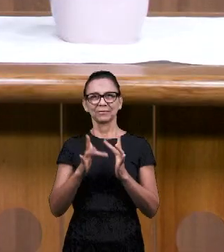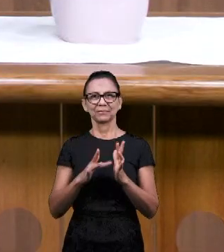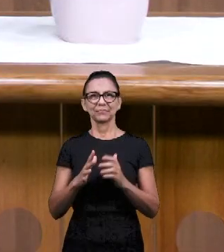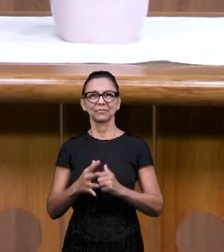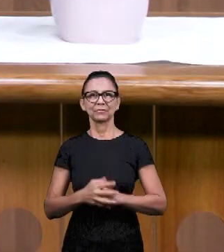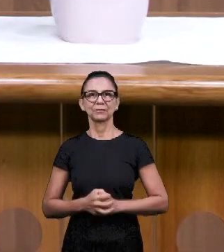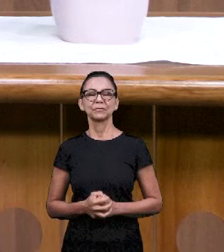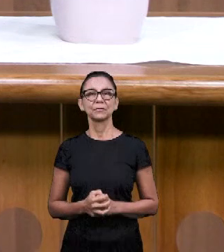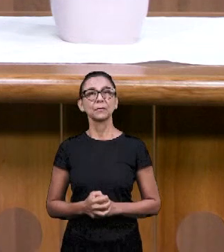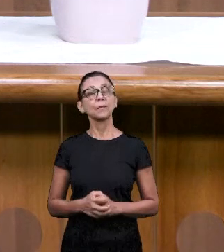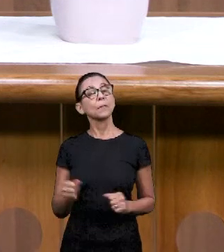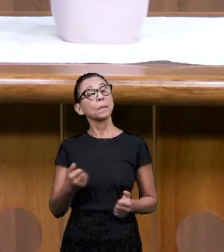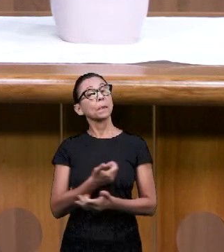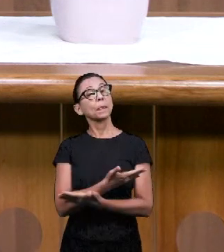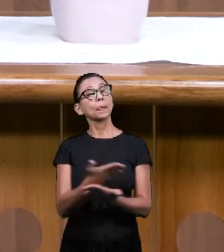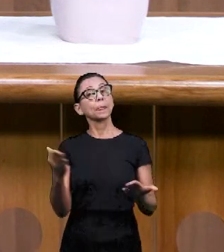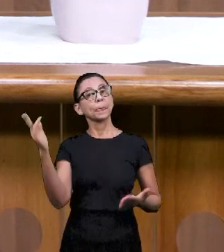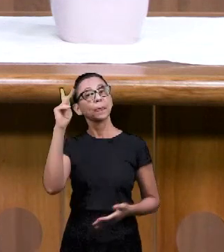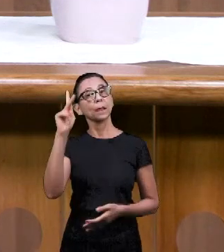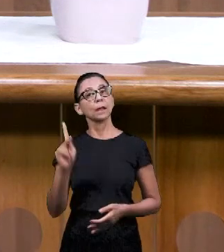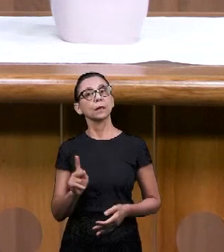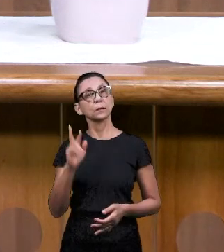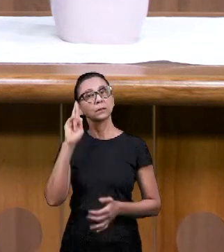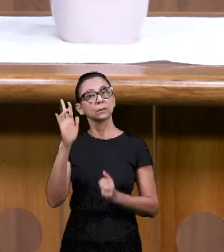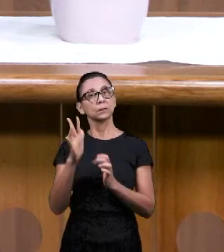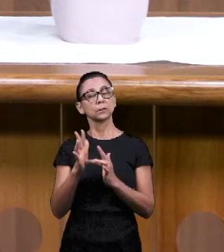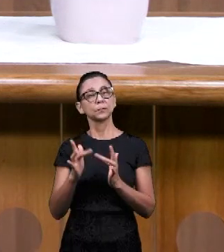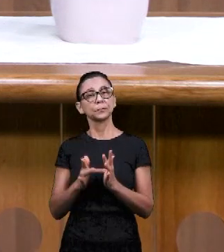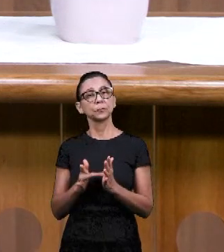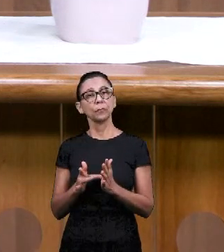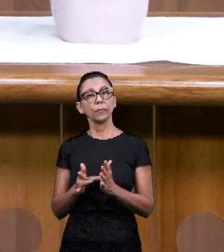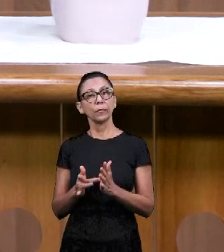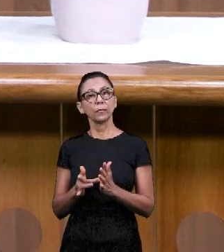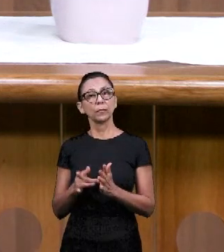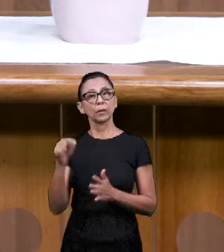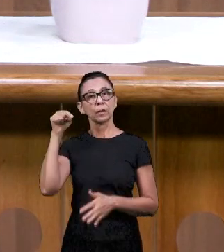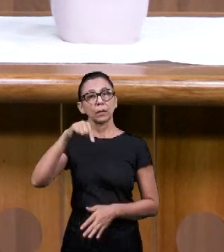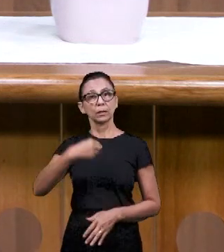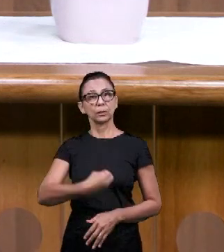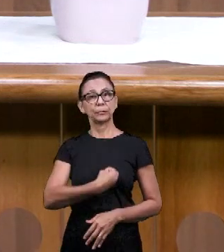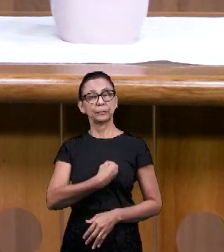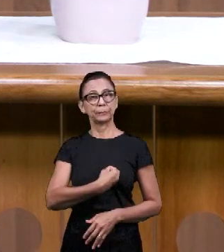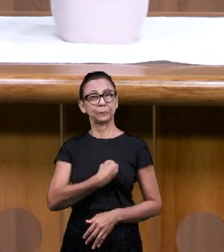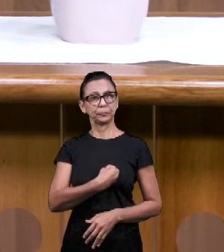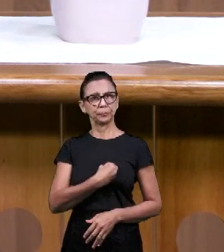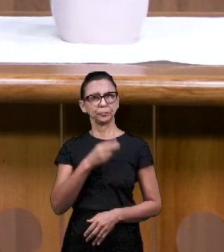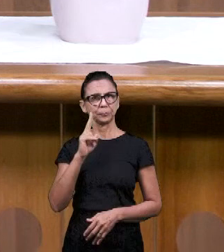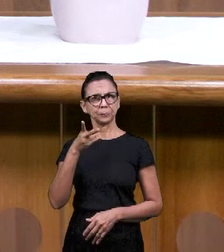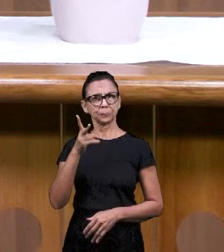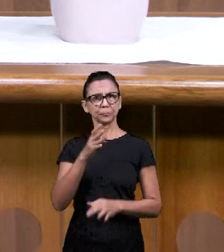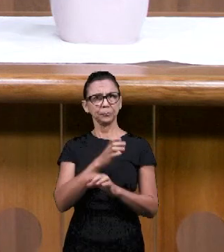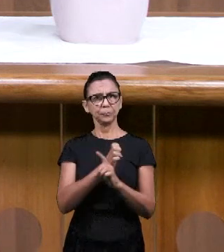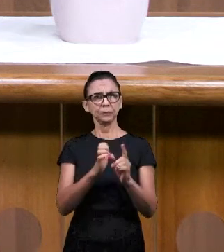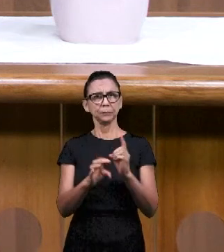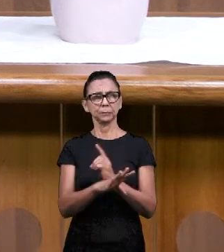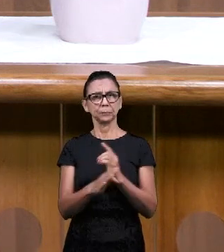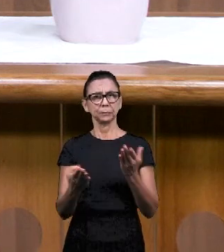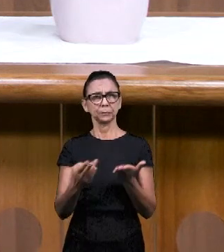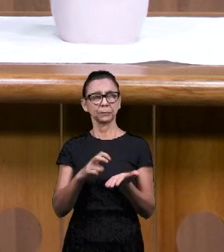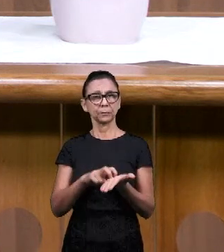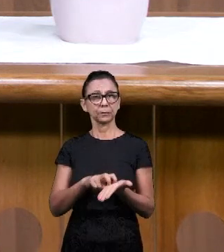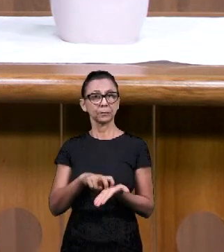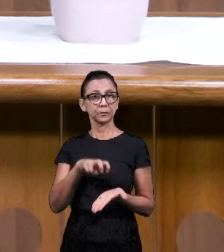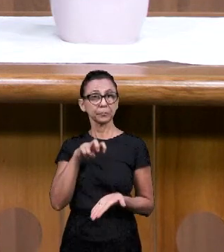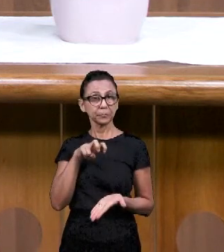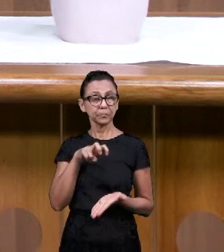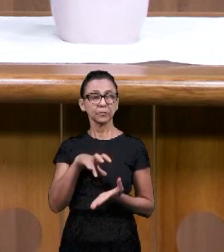saluer à tous dans la paix du Seigneur Jésus. Nous sommes ici pour donner continuité à notre école biblique dominicale de ce matin.